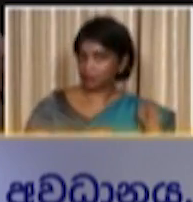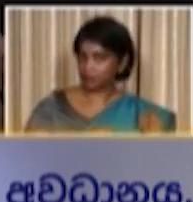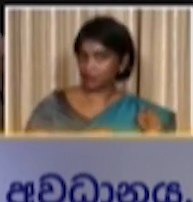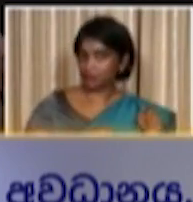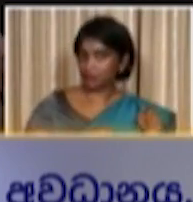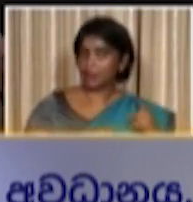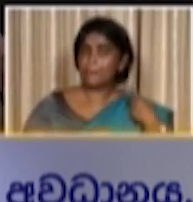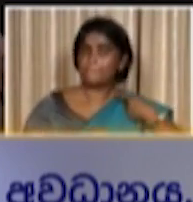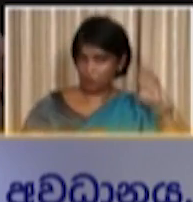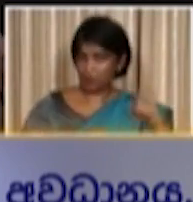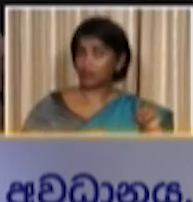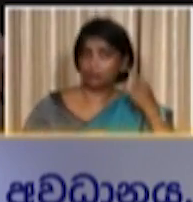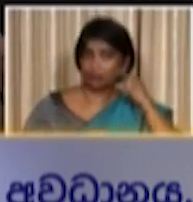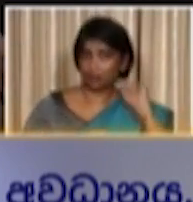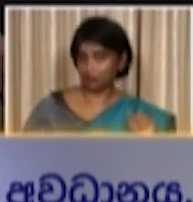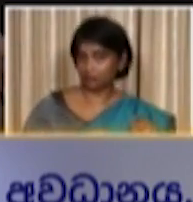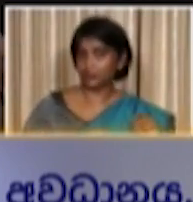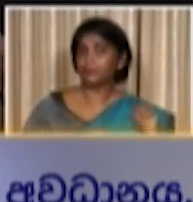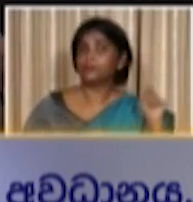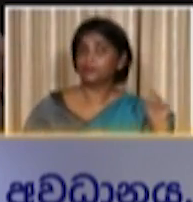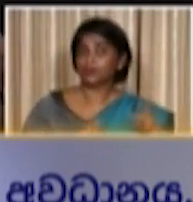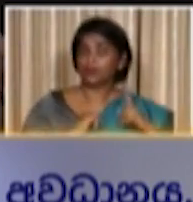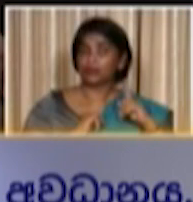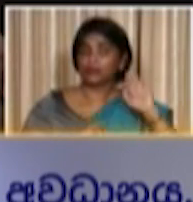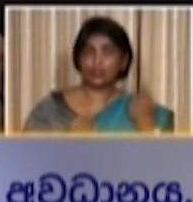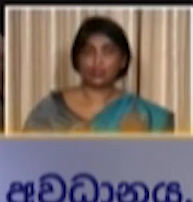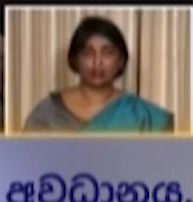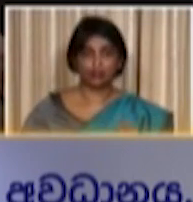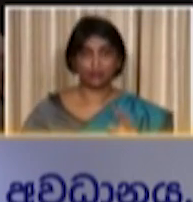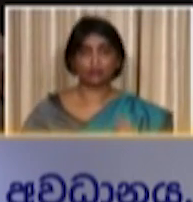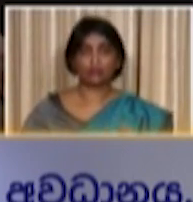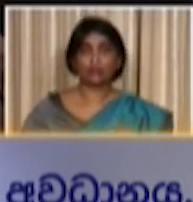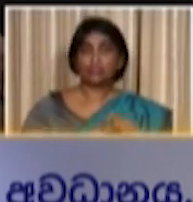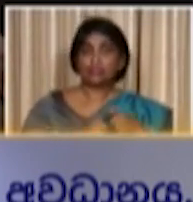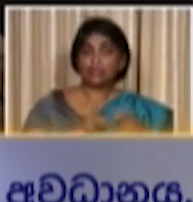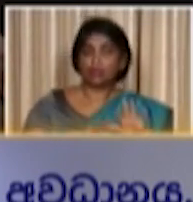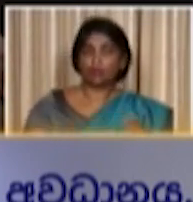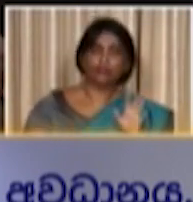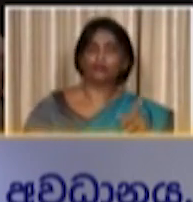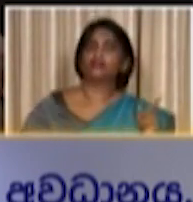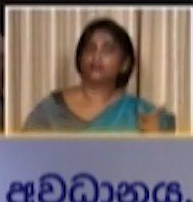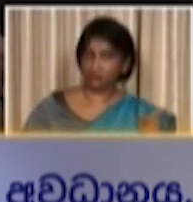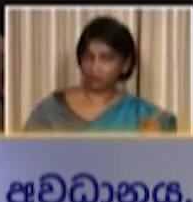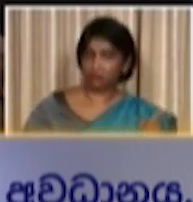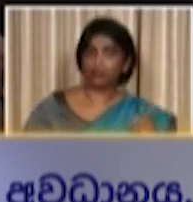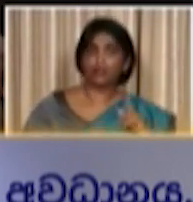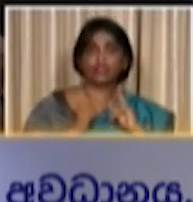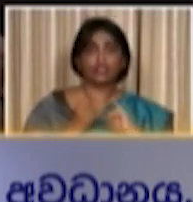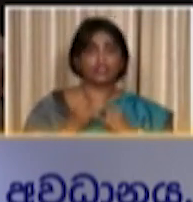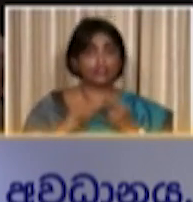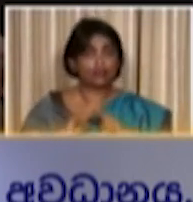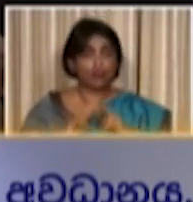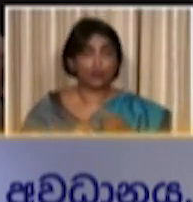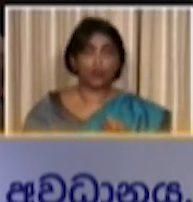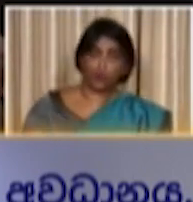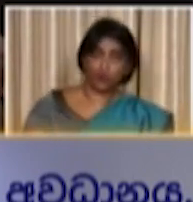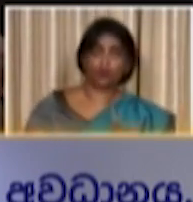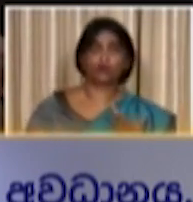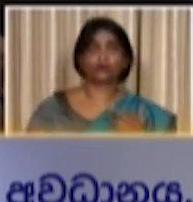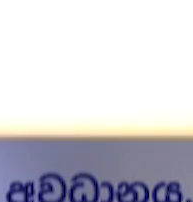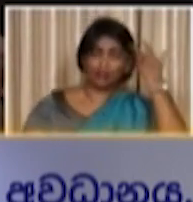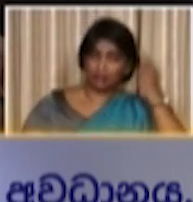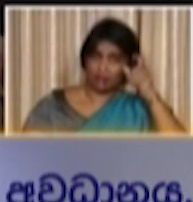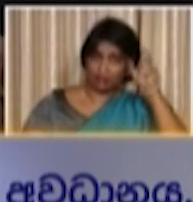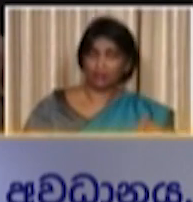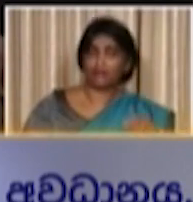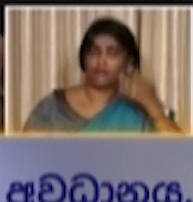දැන් පෙරේදා සිද්ධියෙන් එහි ඉන්න විශේෂ අවශ්‍යතා තියෙන ශිෂ්‍යයන්ට පවා ප්‍රහාර එල්ලලා තියෙනවා. අධ්‍යන කාර්ය මණ්ඩලයට ප්‍රහාර එල්ලලා තියෙනවා. අනත් දෙන සේවකයෙක් මිය